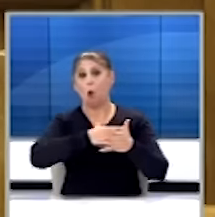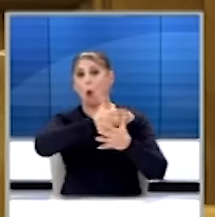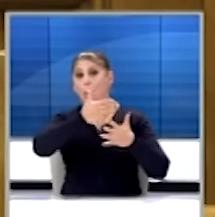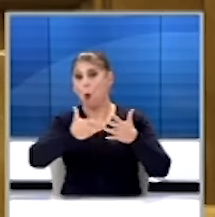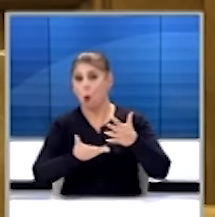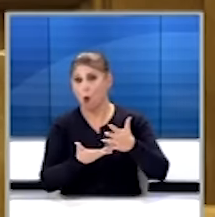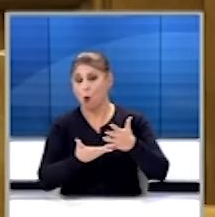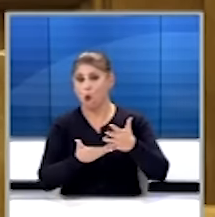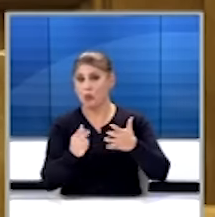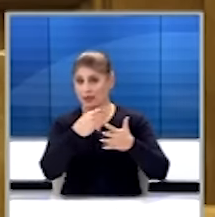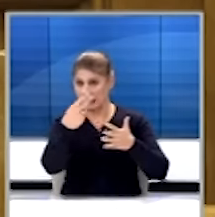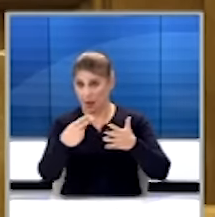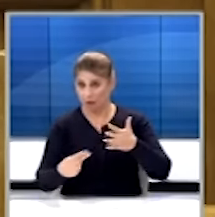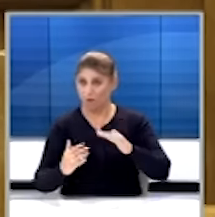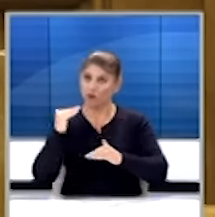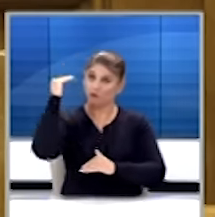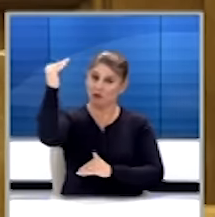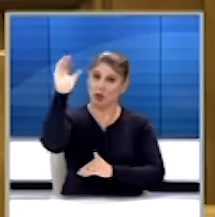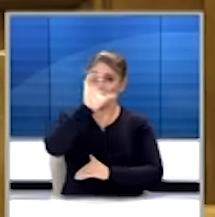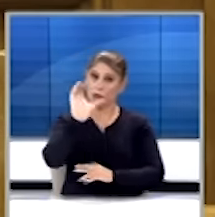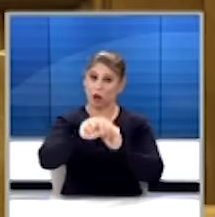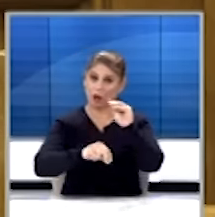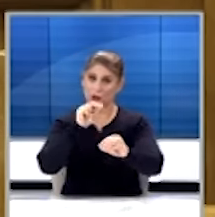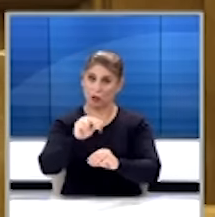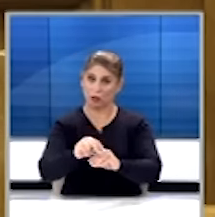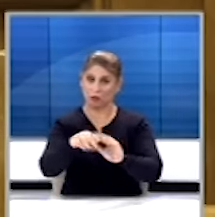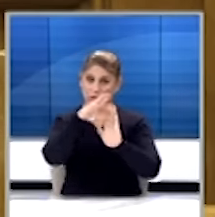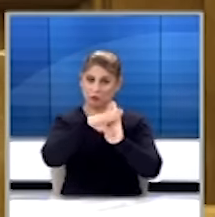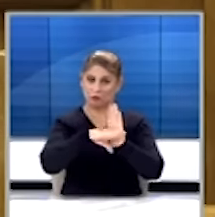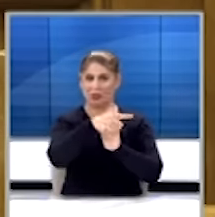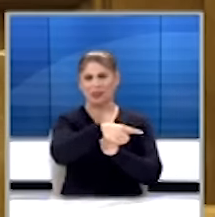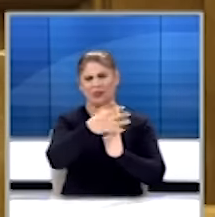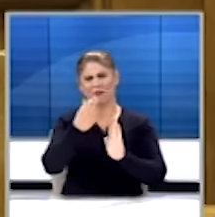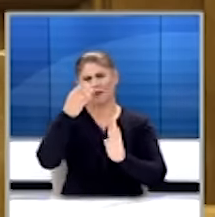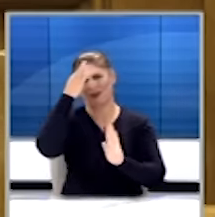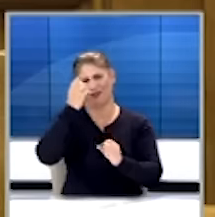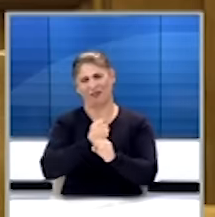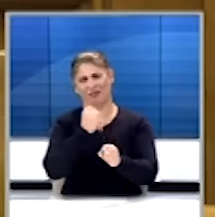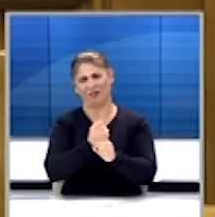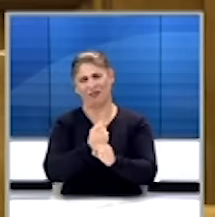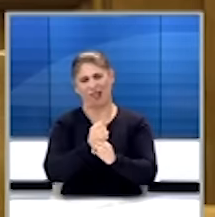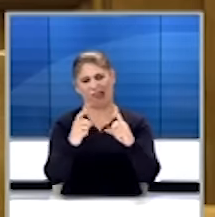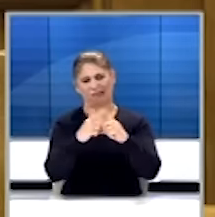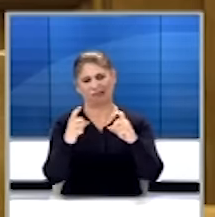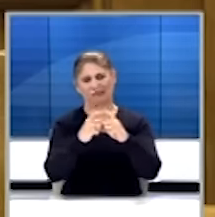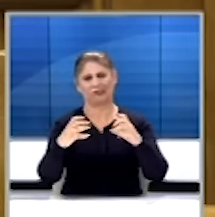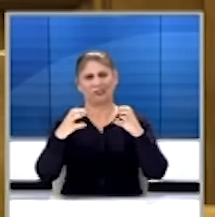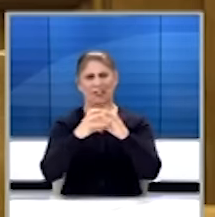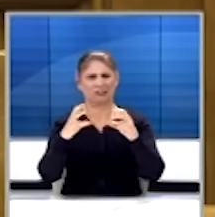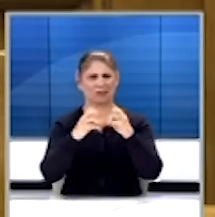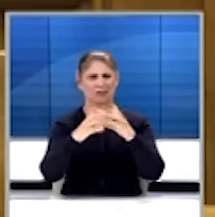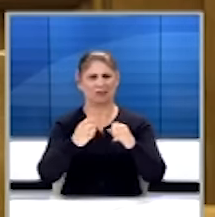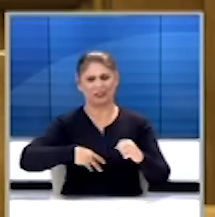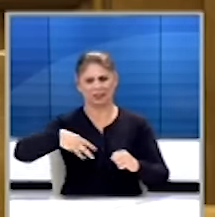στην προεκλογική ατζέντα των ευρωεκλογών. Αλλά εσείς μάλλον ήσασταν πολύ αποσχολημένοι να μαλώνετε με το ΣΥΡΙΖΑ για